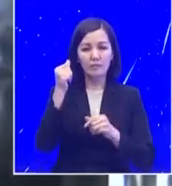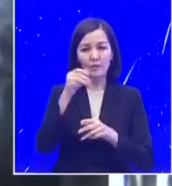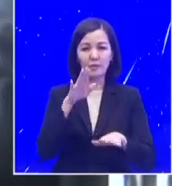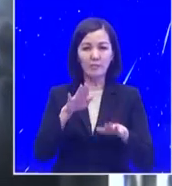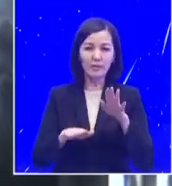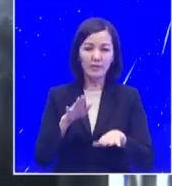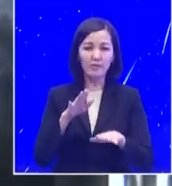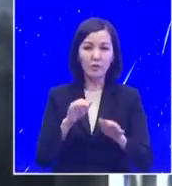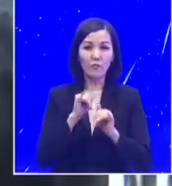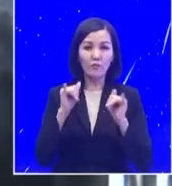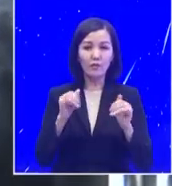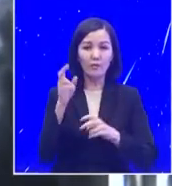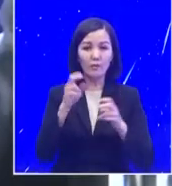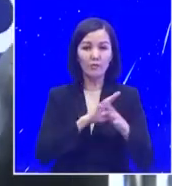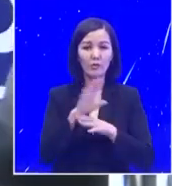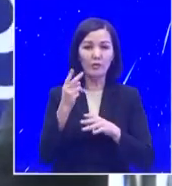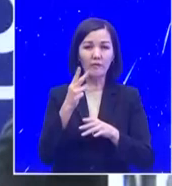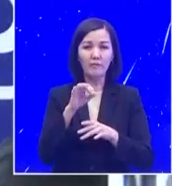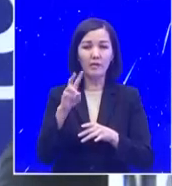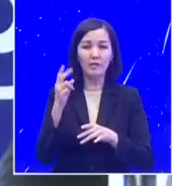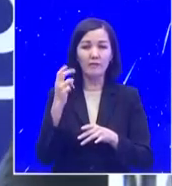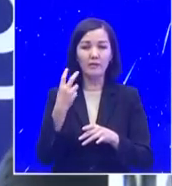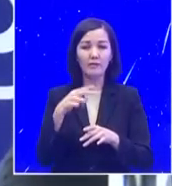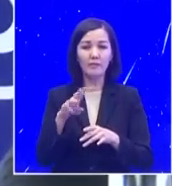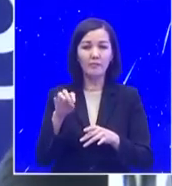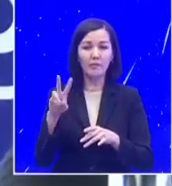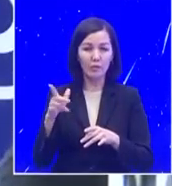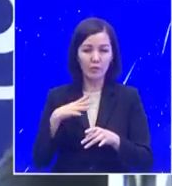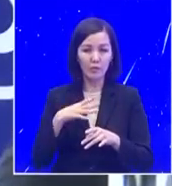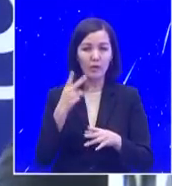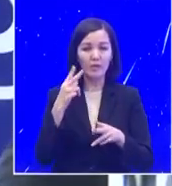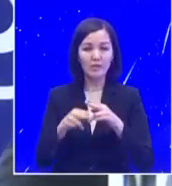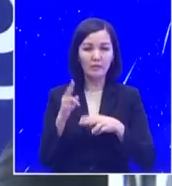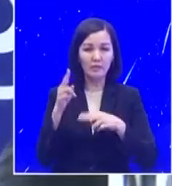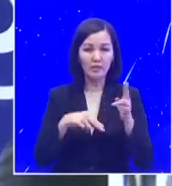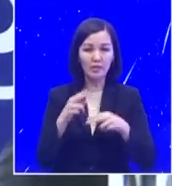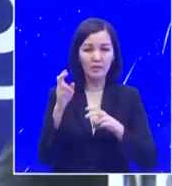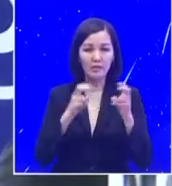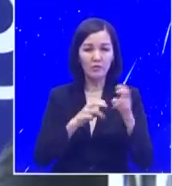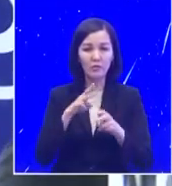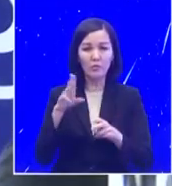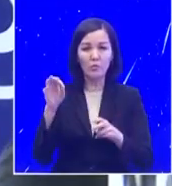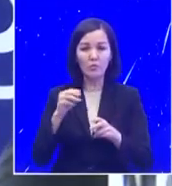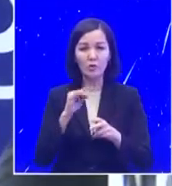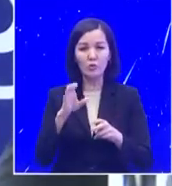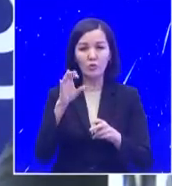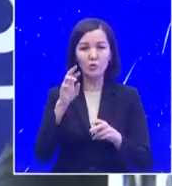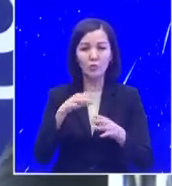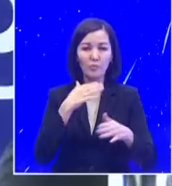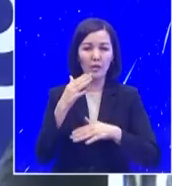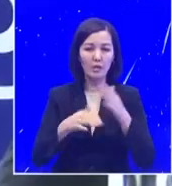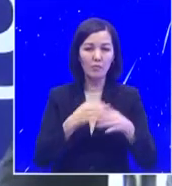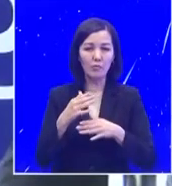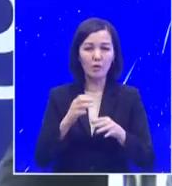годом мы увеличили объемы промышленной продукции на 2 миллиарда 222 миллиона тенге. Завершается строительство завода ТО ЖТСУ «Соя» по переработке